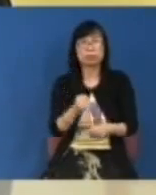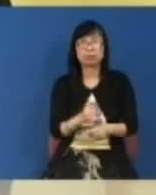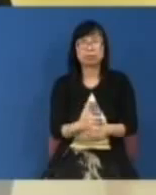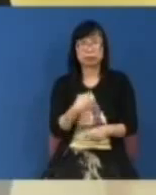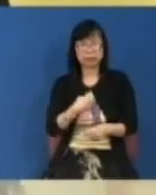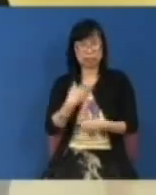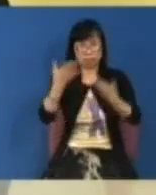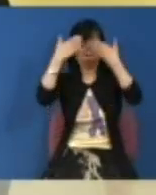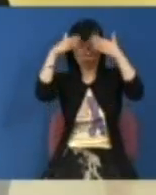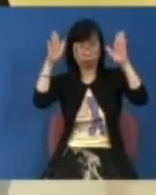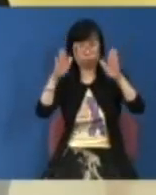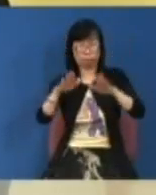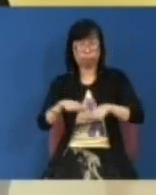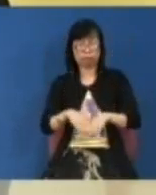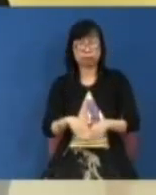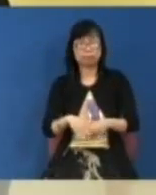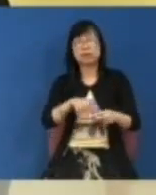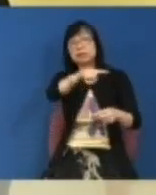放市場，要 open up，